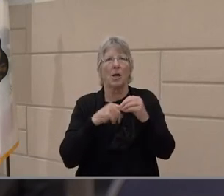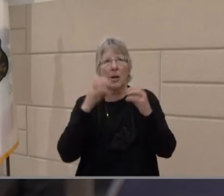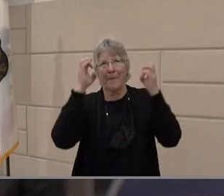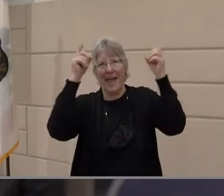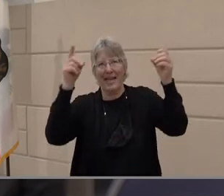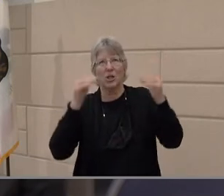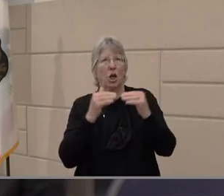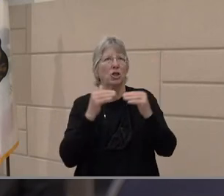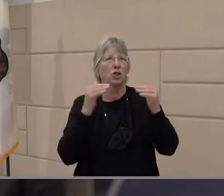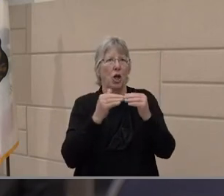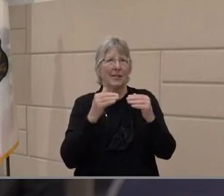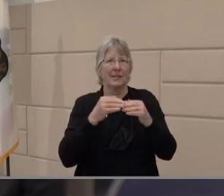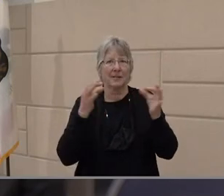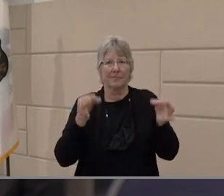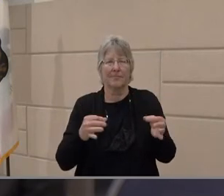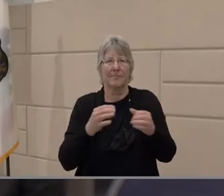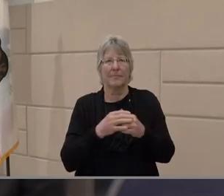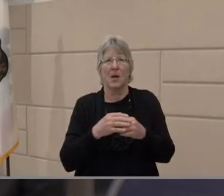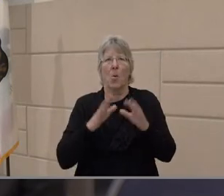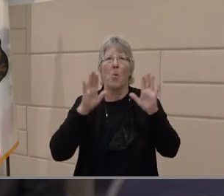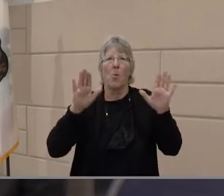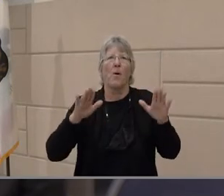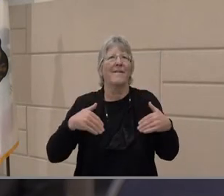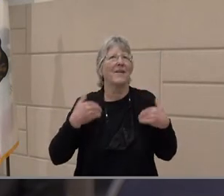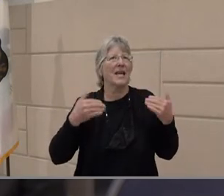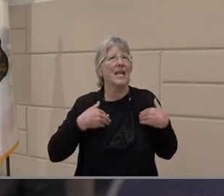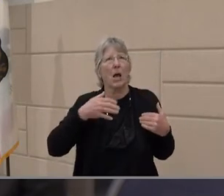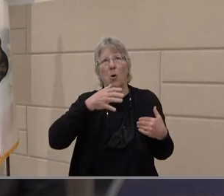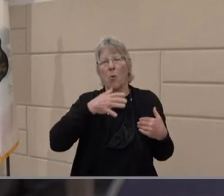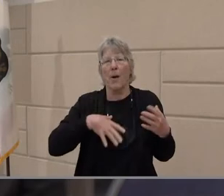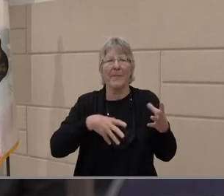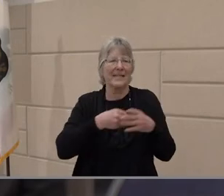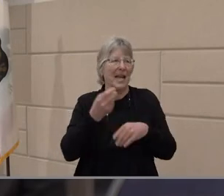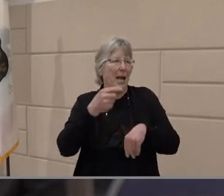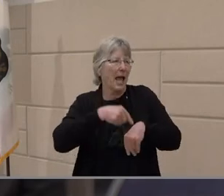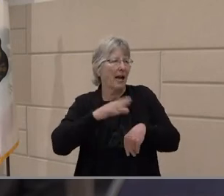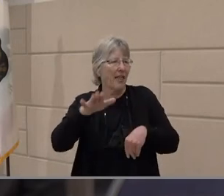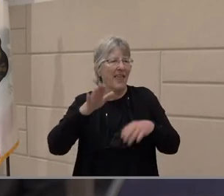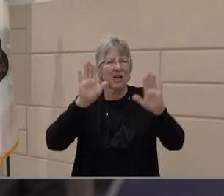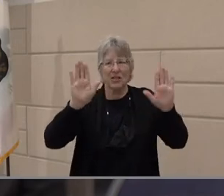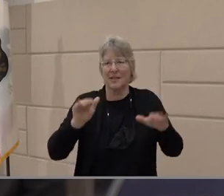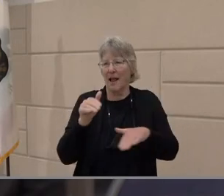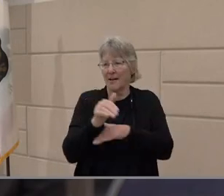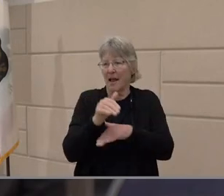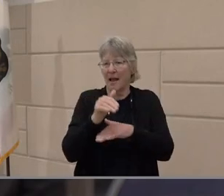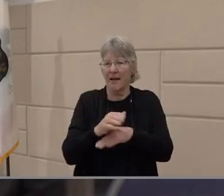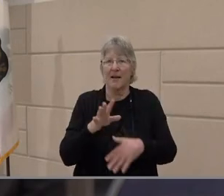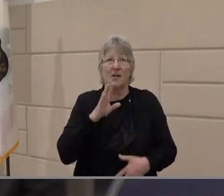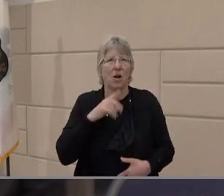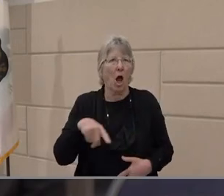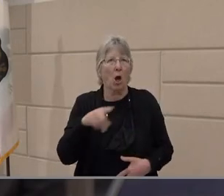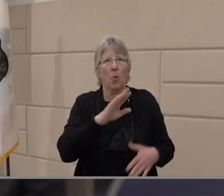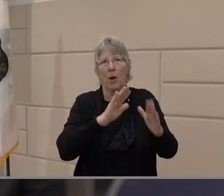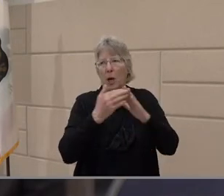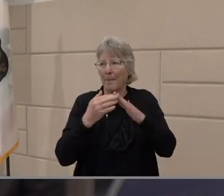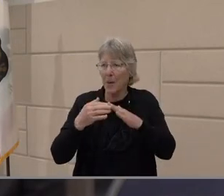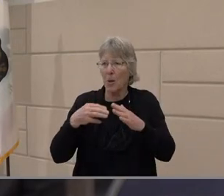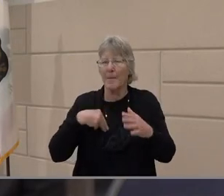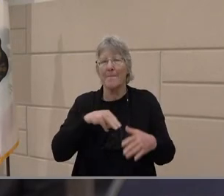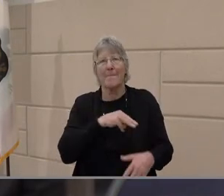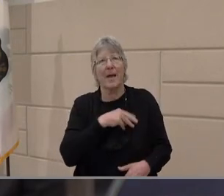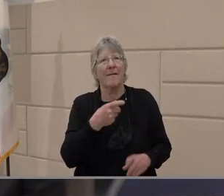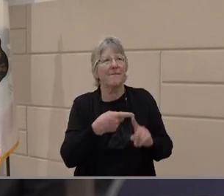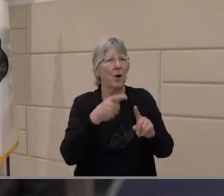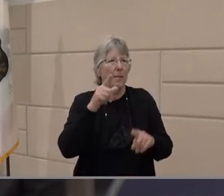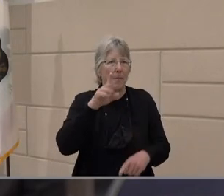ស់ដុកទ័រ MLK ណាបាទសូមអរគុណចំពោះកញ្ញាក្មេងទាំងពីរអ្នកហ្នឹងដែលបានចំណាយពេលនៅ